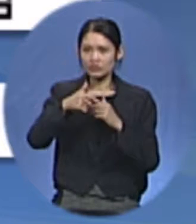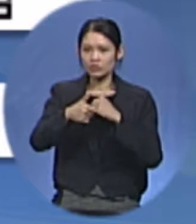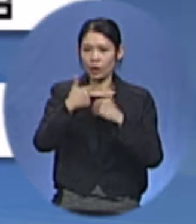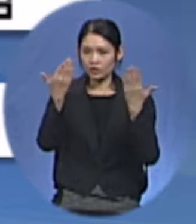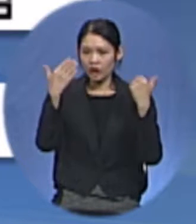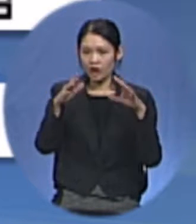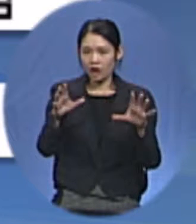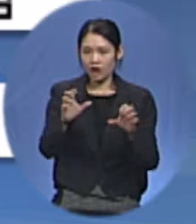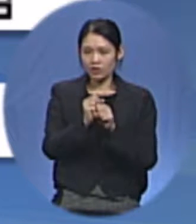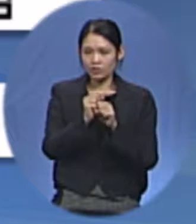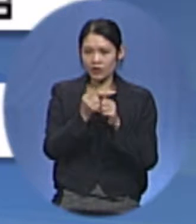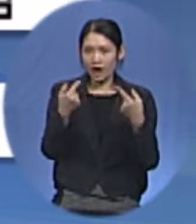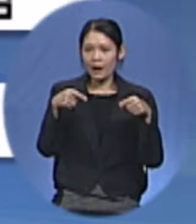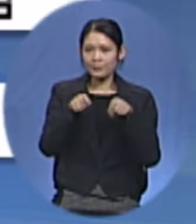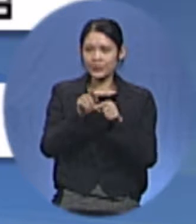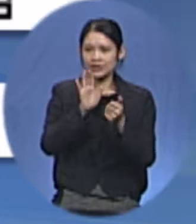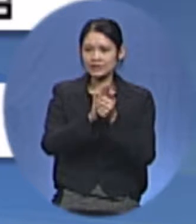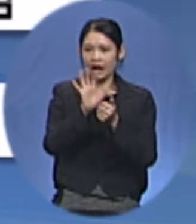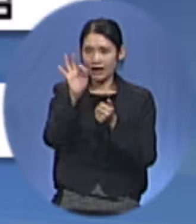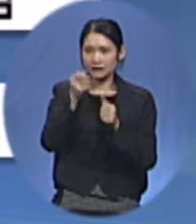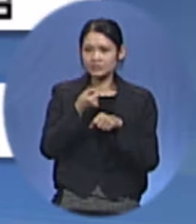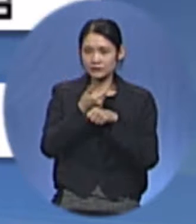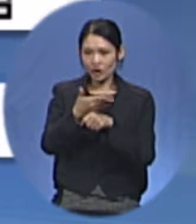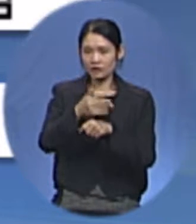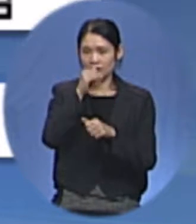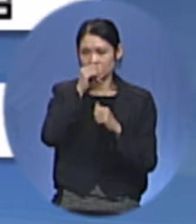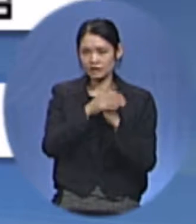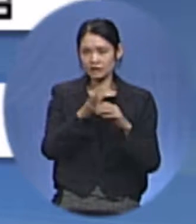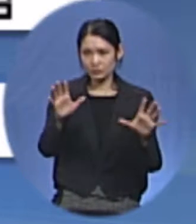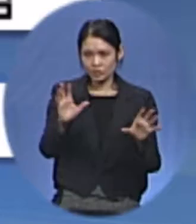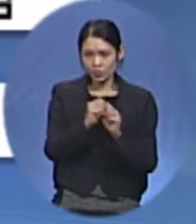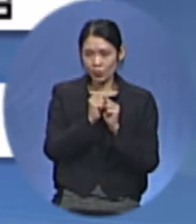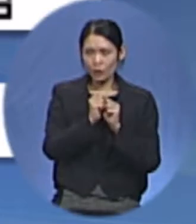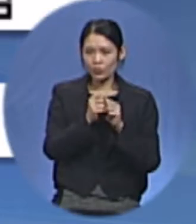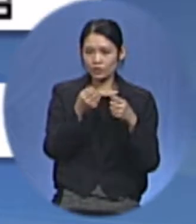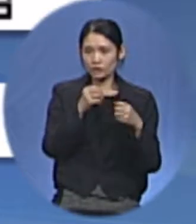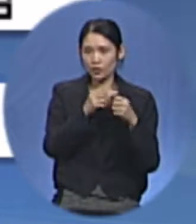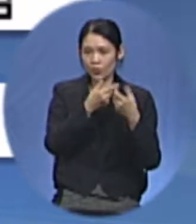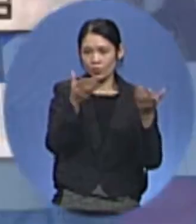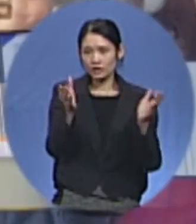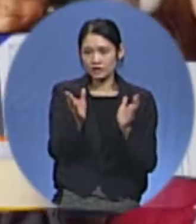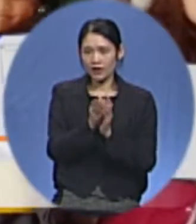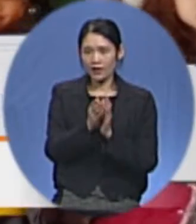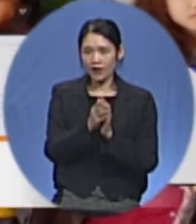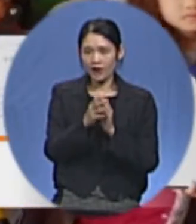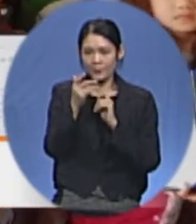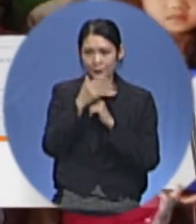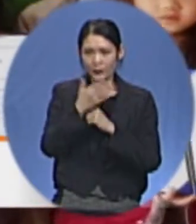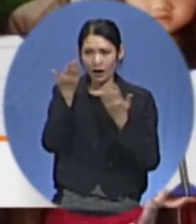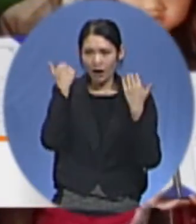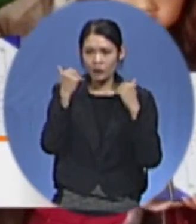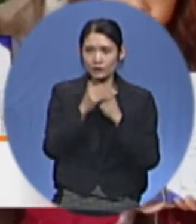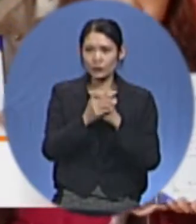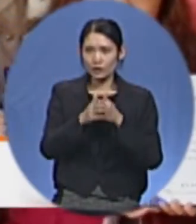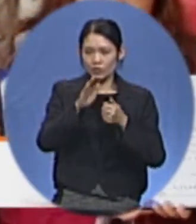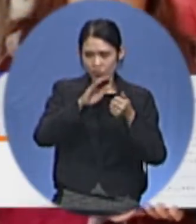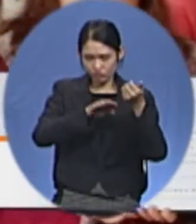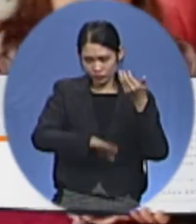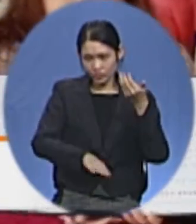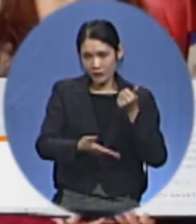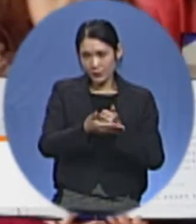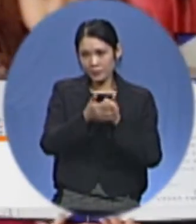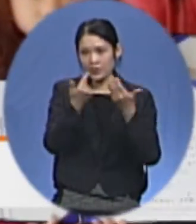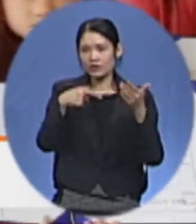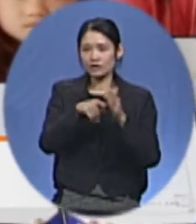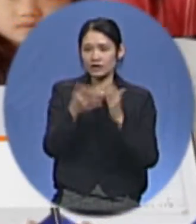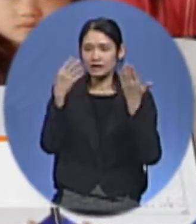총동창회가 본교를 방문해 장학금을 전달했습니다. 총동창회는 모교와 후배 학생들의 소중한 꿈을 심어주기 위해